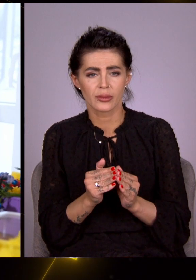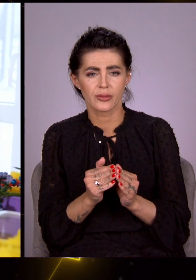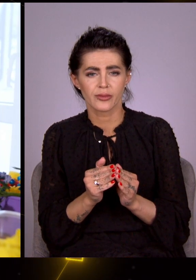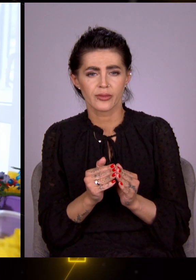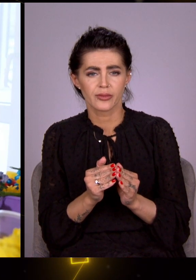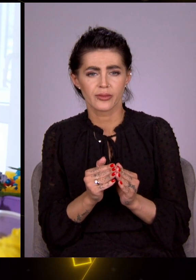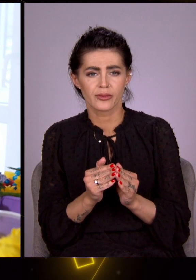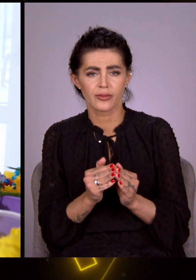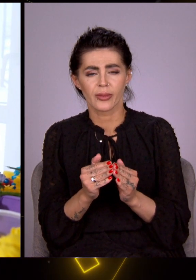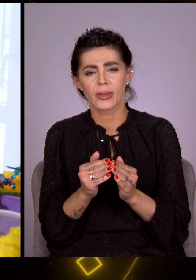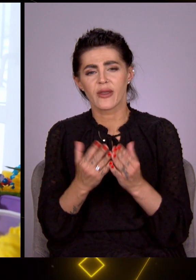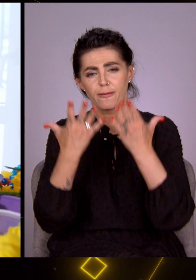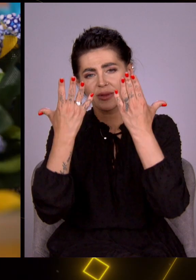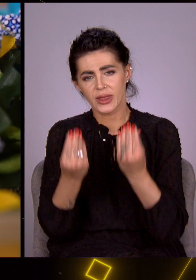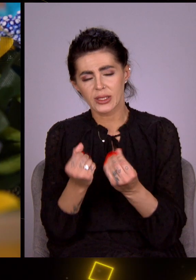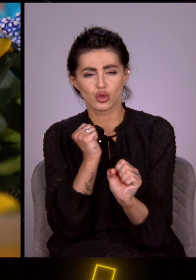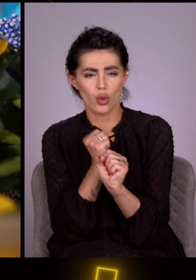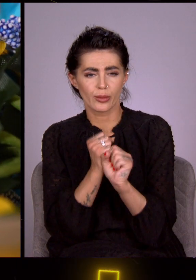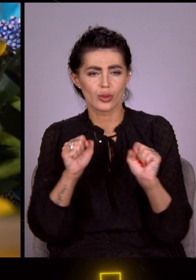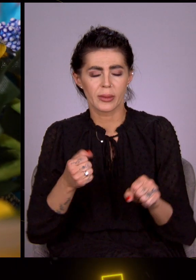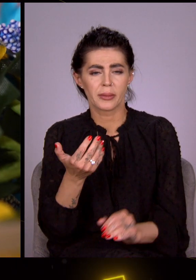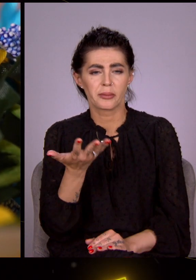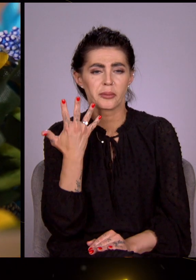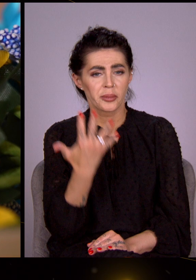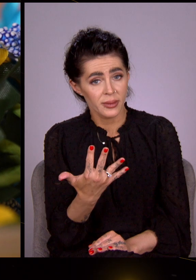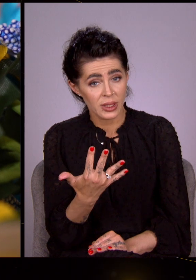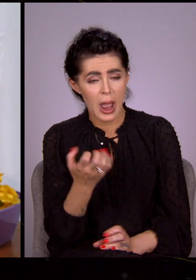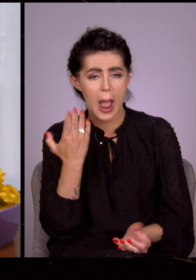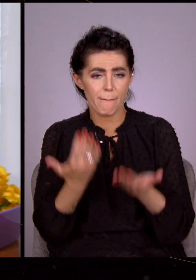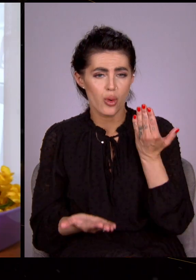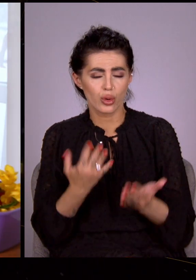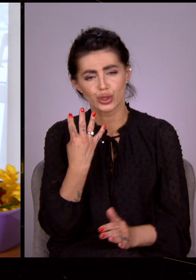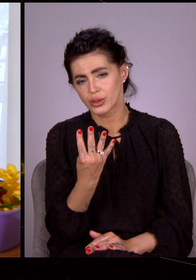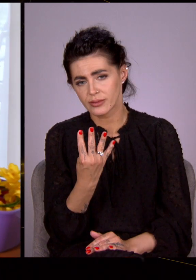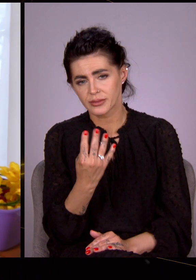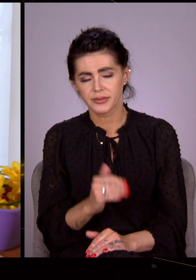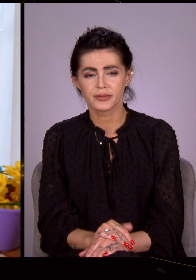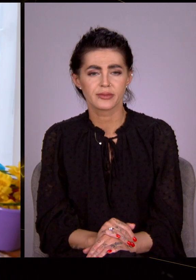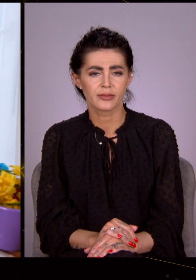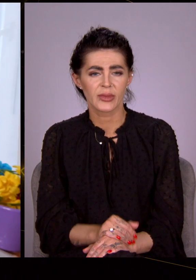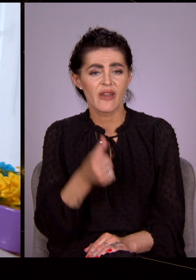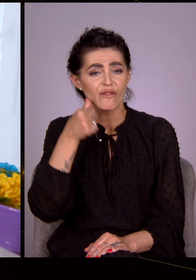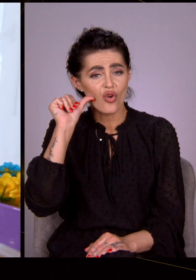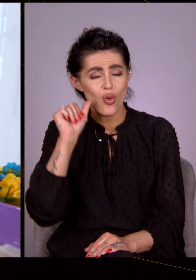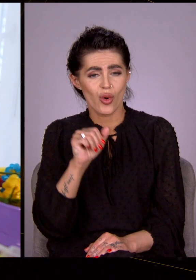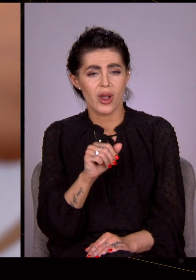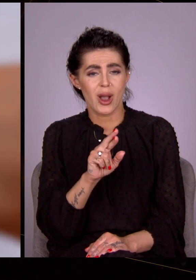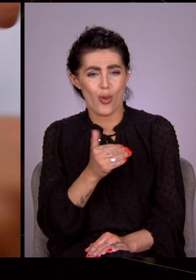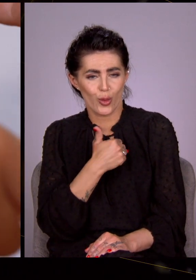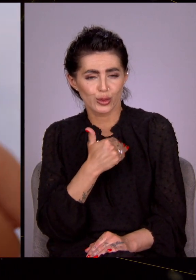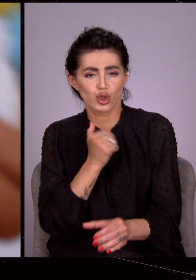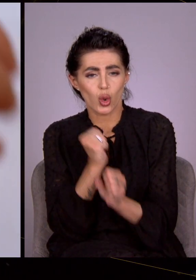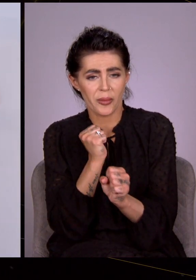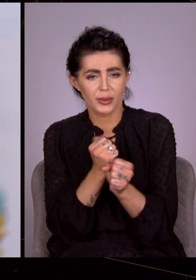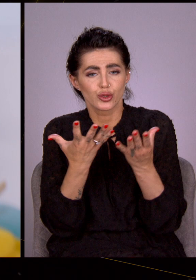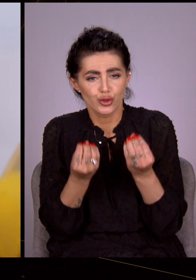А в день я десь можу зробити 5 або 4. Вчора я хотіла зробити ще один віночок,